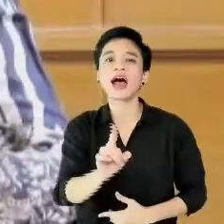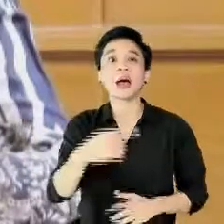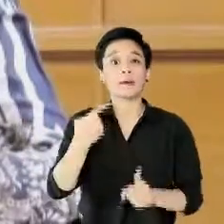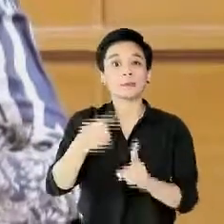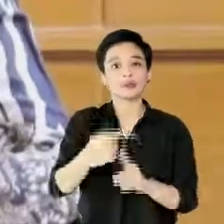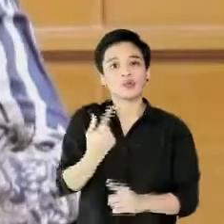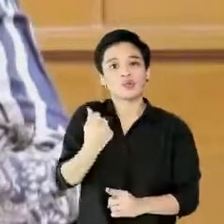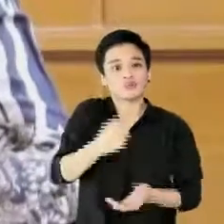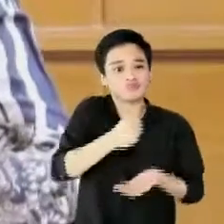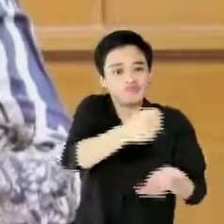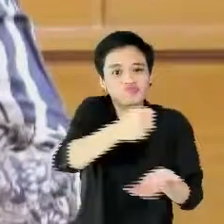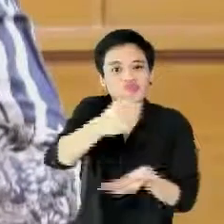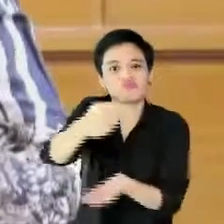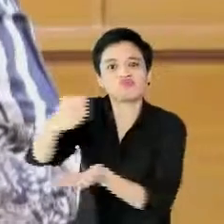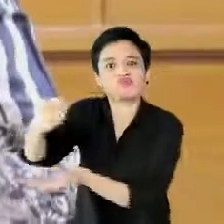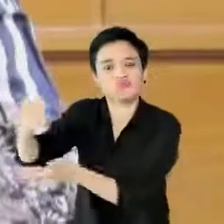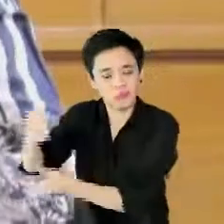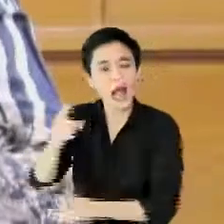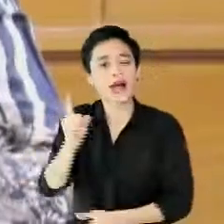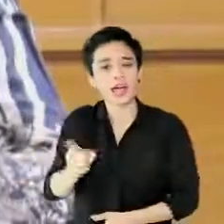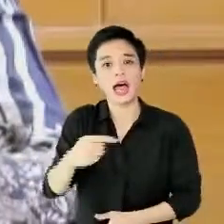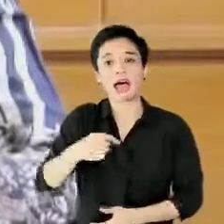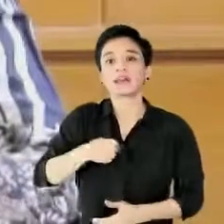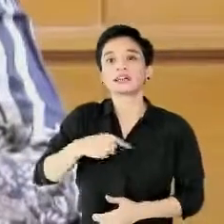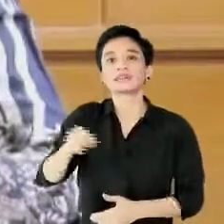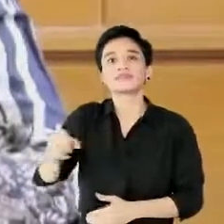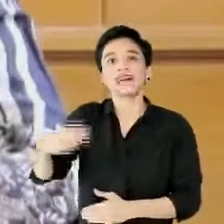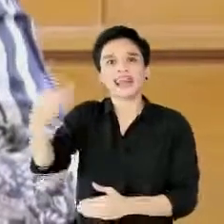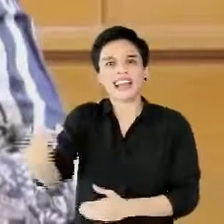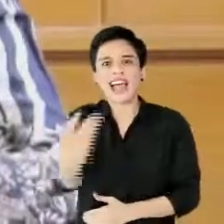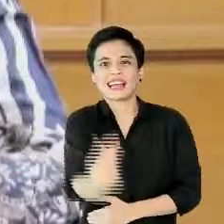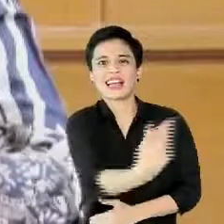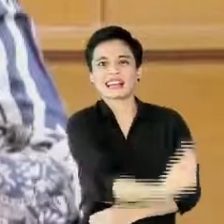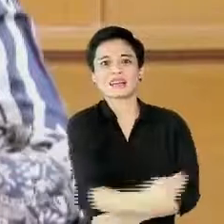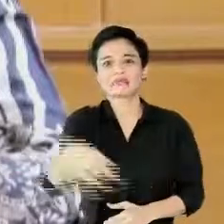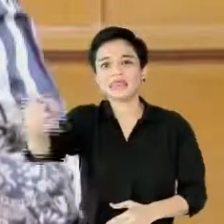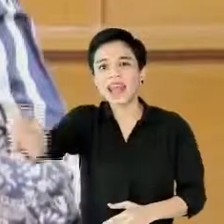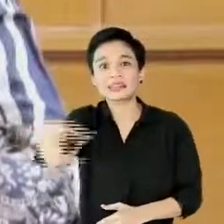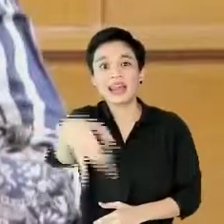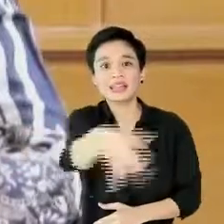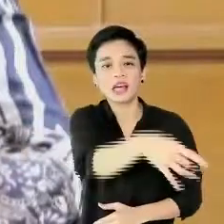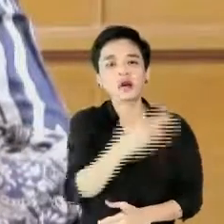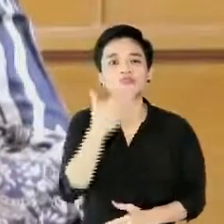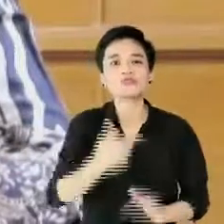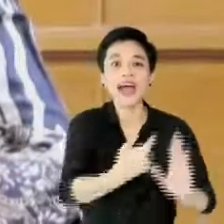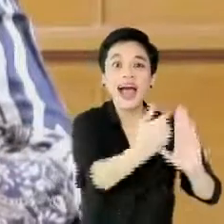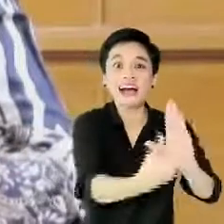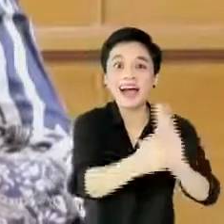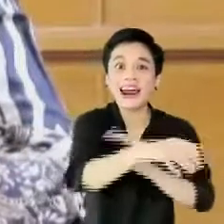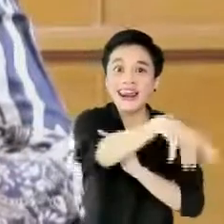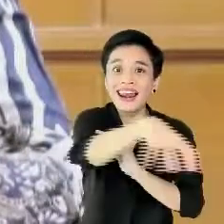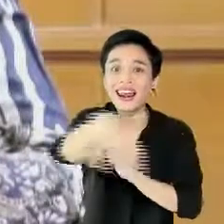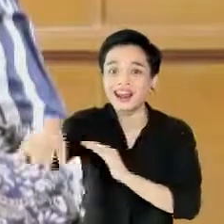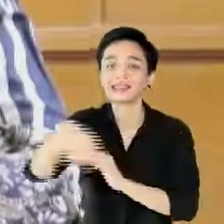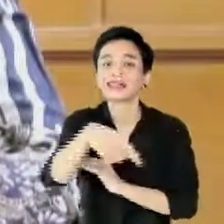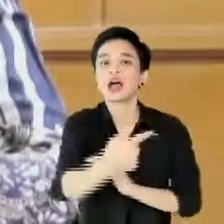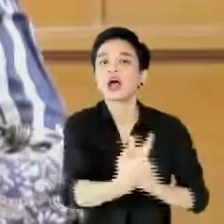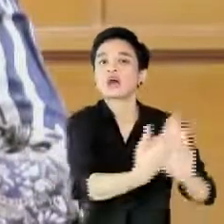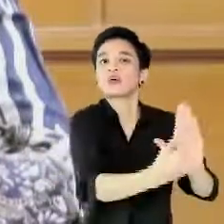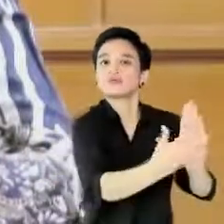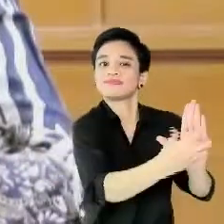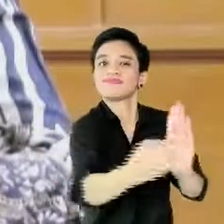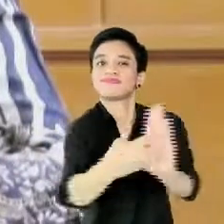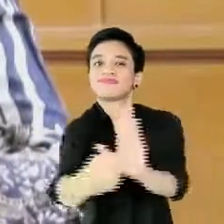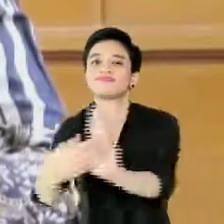pending atau anggaran dari realokasi Dana Desa inilah yang kemudian akan terus dilanjutkan untuk mengefektifkan PPKI micro